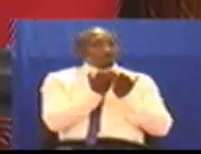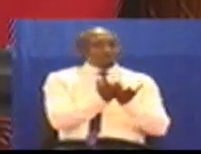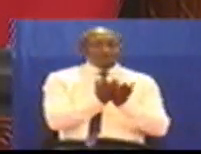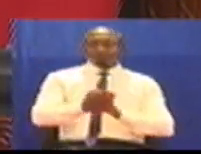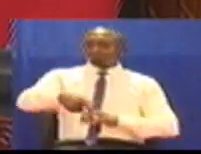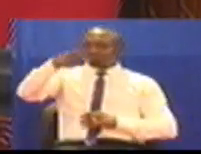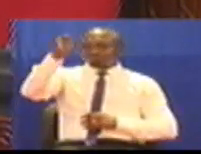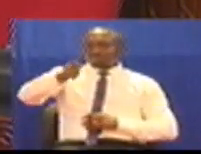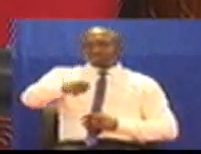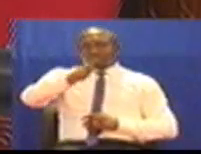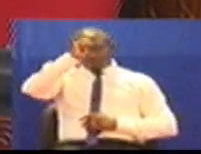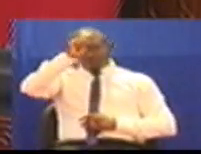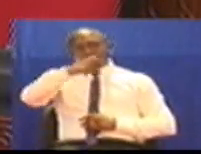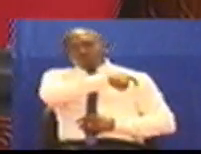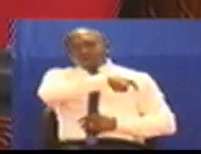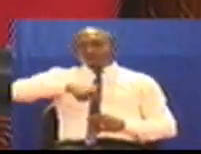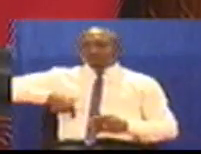nimpongeze Mheshimiwa Rais wetu.